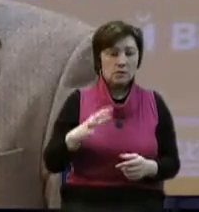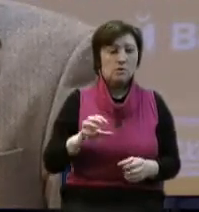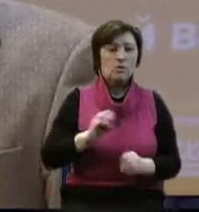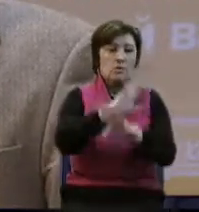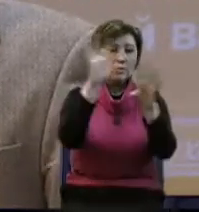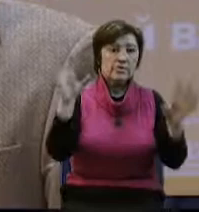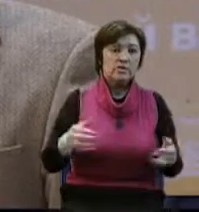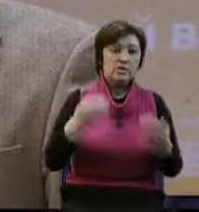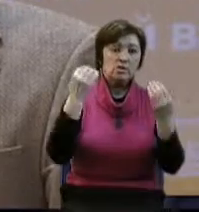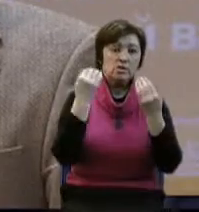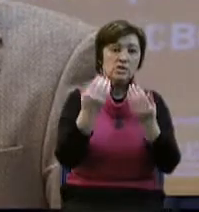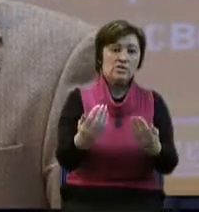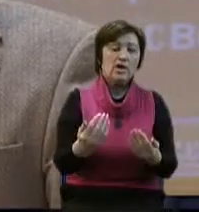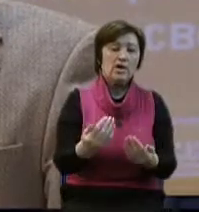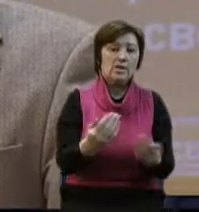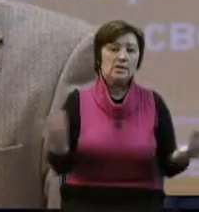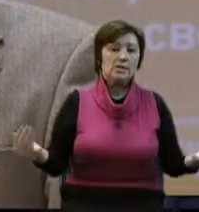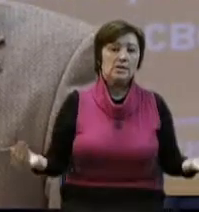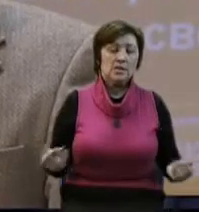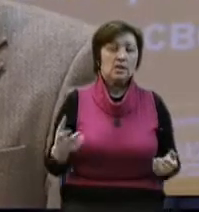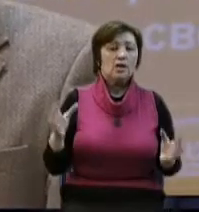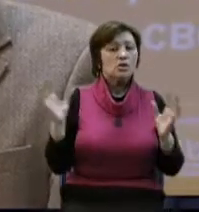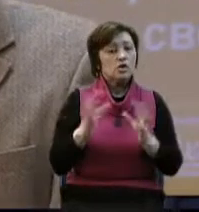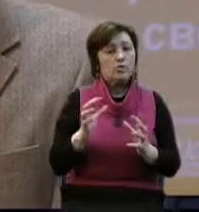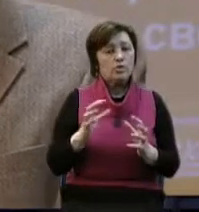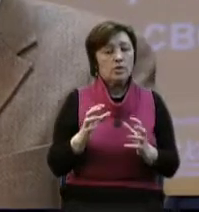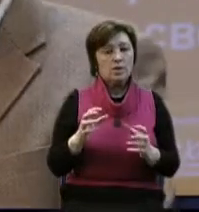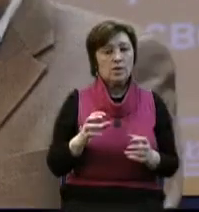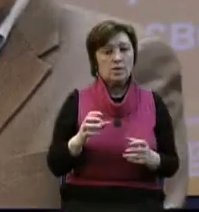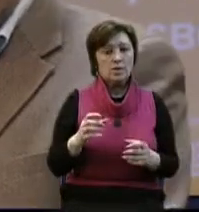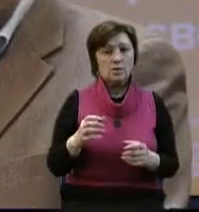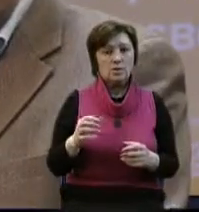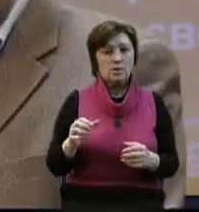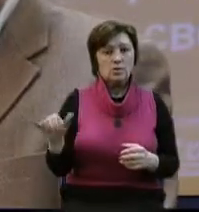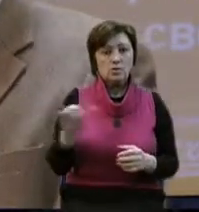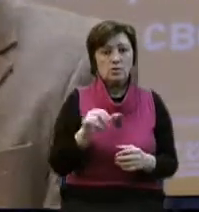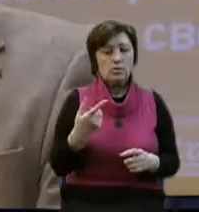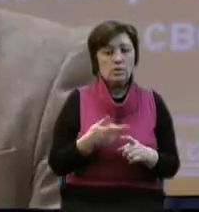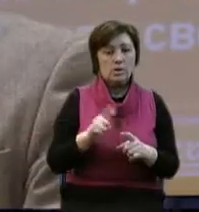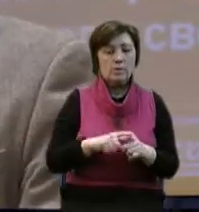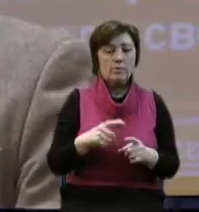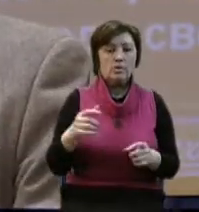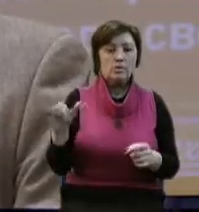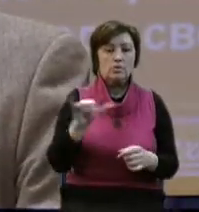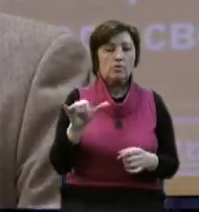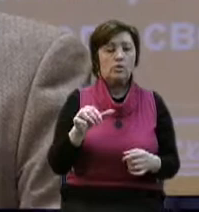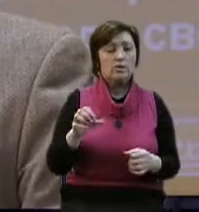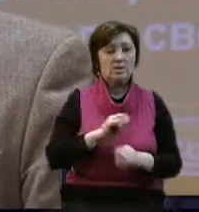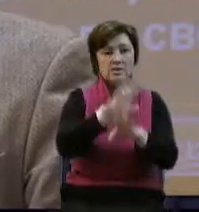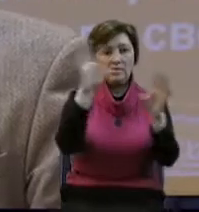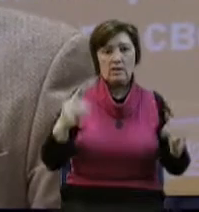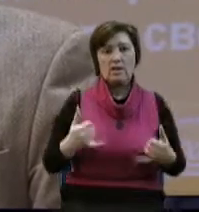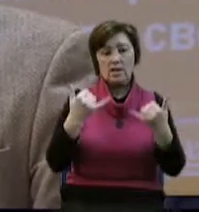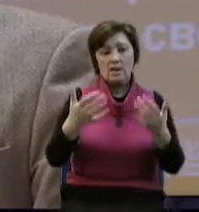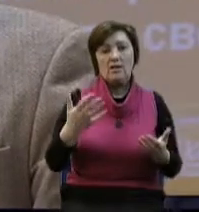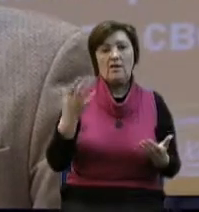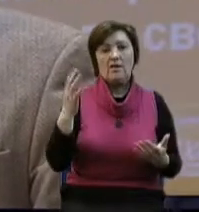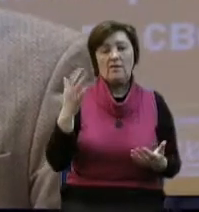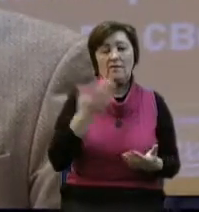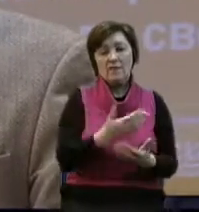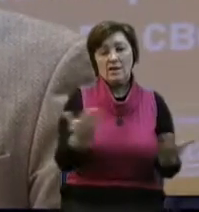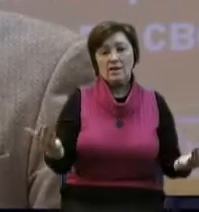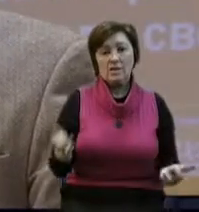вас. И соблюдайте субботу, ибо она свята для вас. Кто осквернит ее, тот да будет